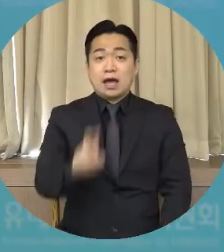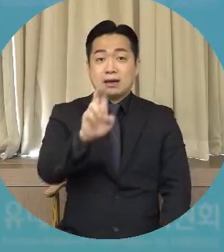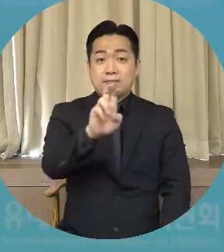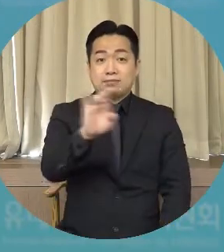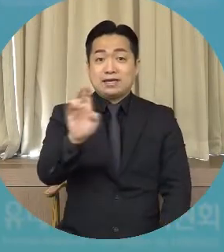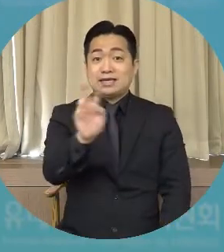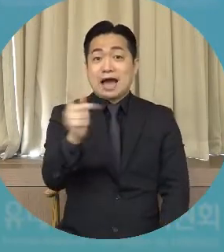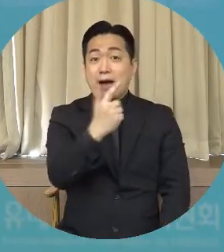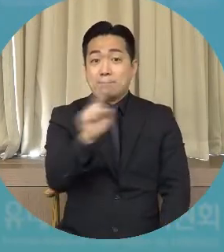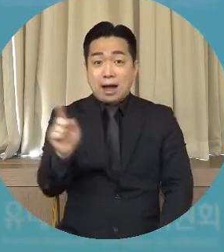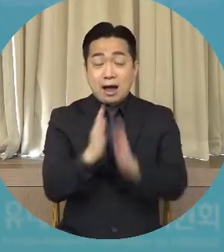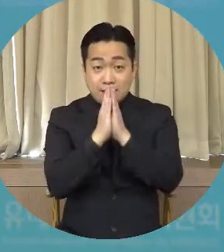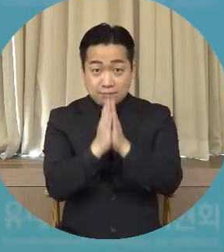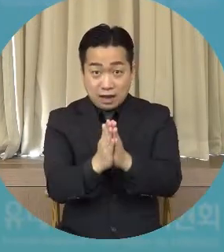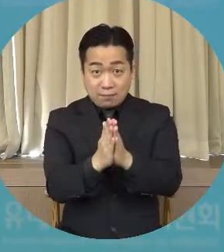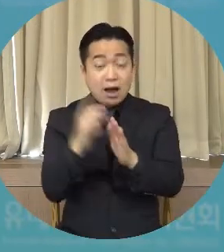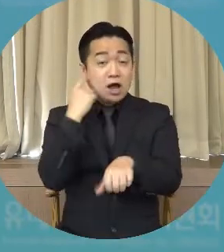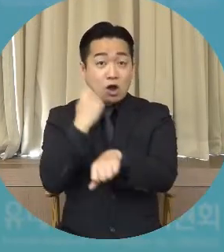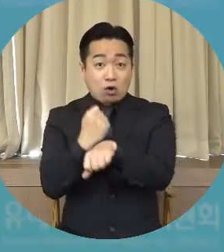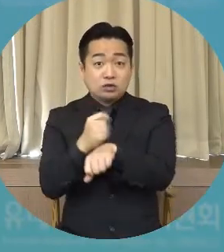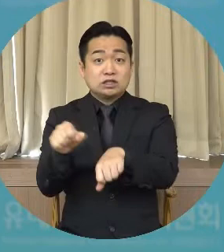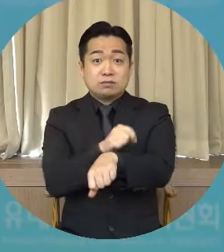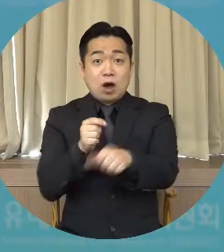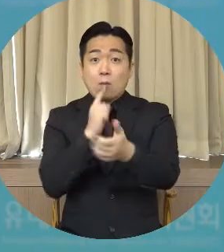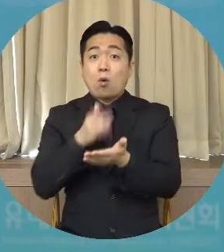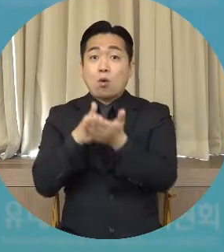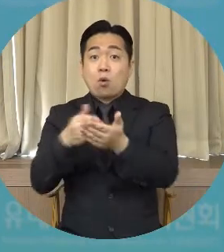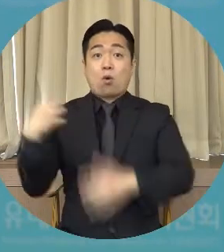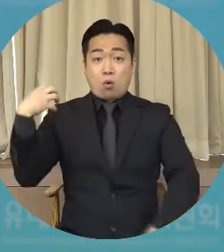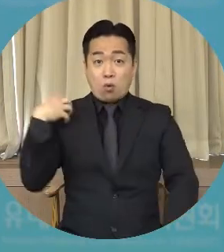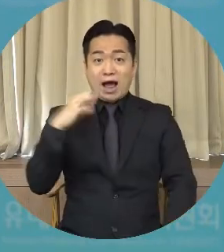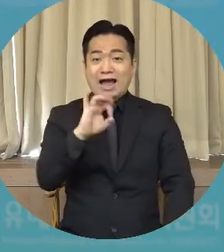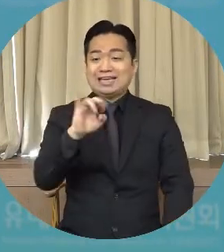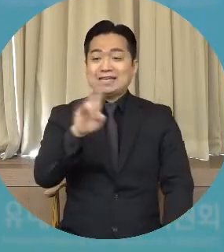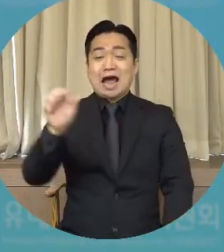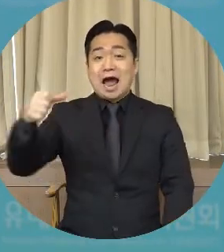UN 특별보고관이신 이양희 교수님,